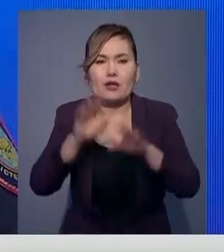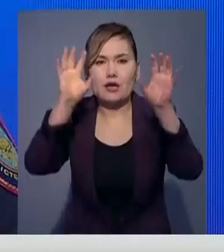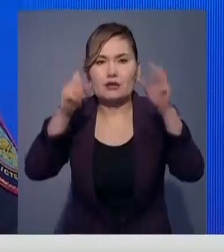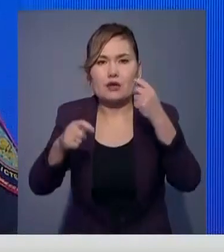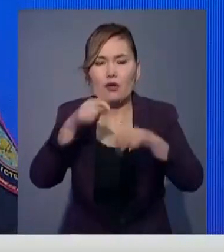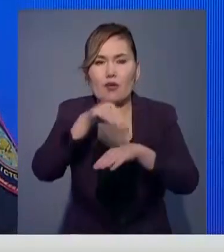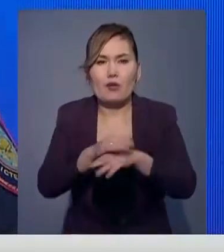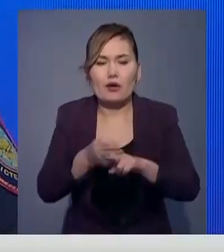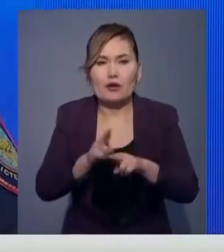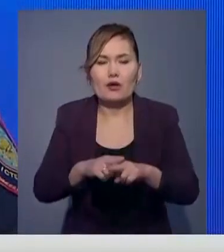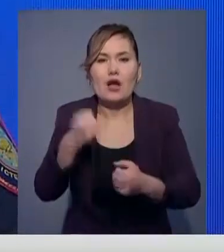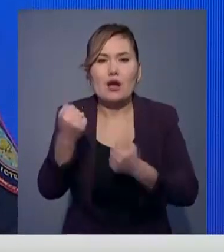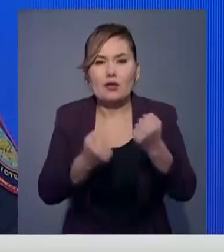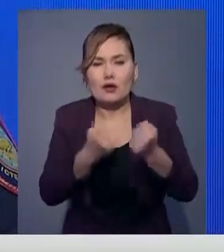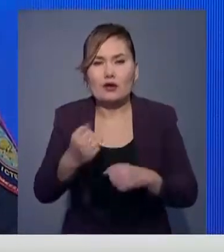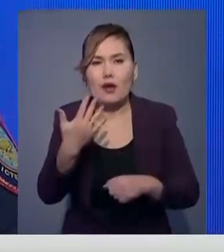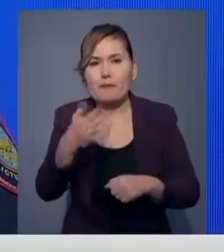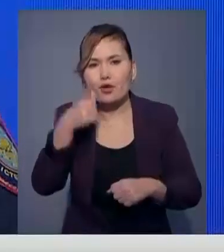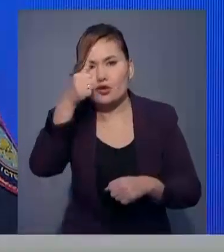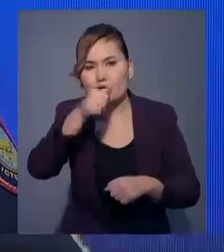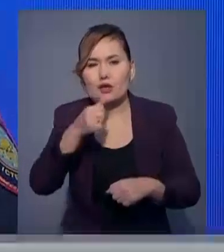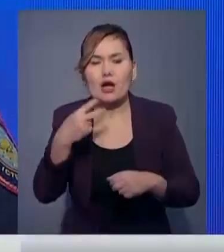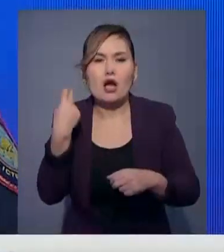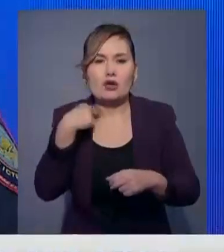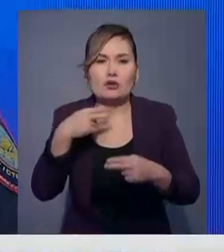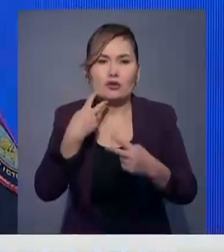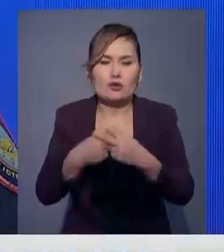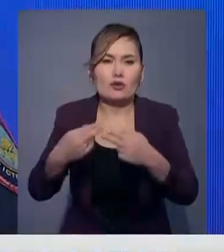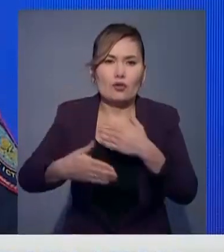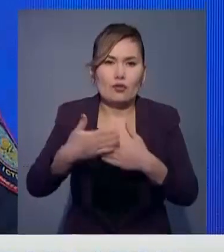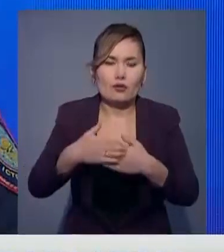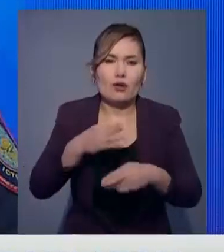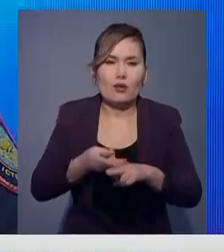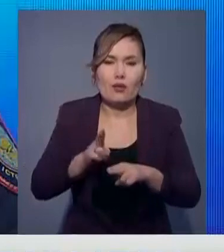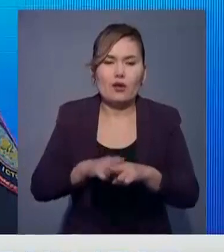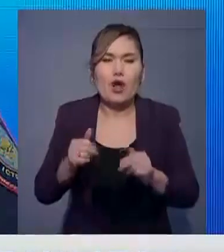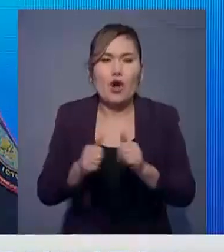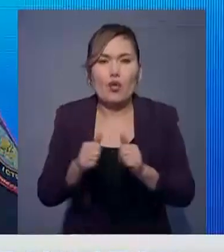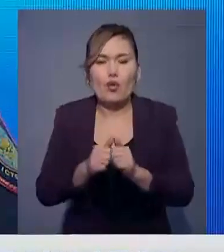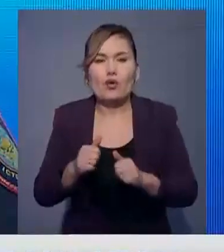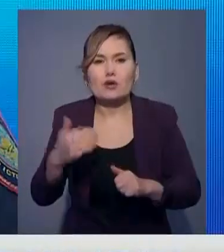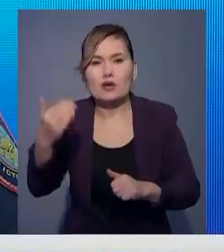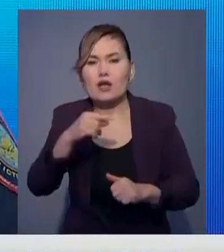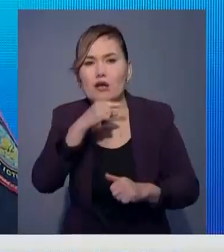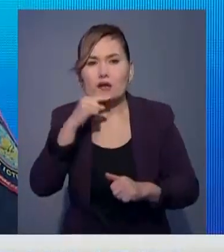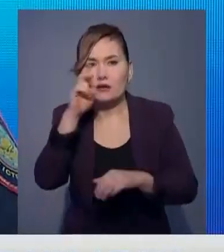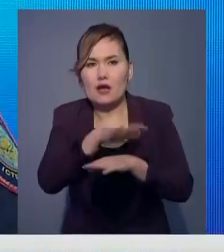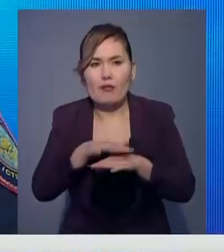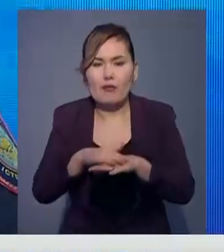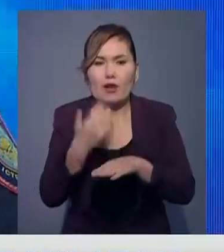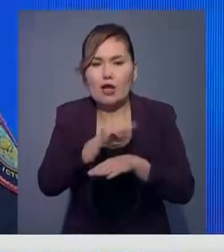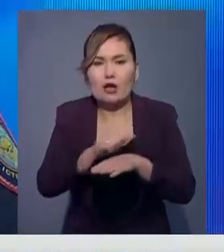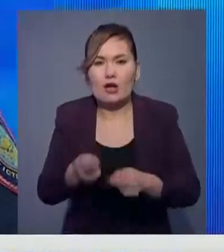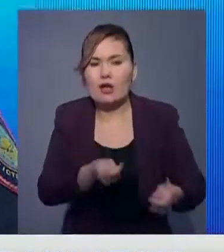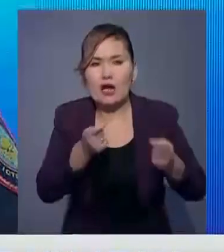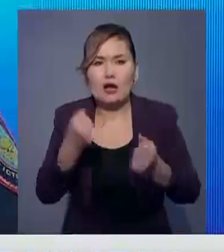шешімімен жүргізуші 5 жылға сотталды. Ол кезде бағдарлама жетілдіруді қажет ететін. Әрі көршілес елдерде тіркеуде тұрған көліктерді бақылаудың жолын